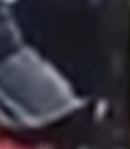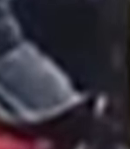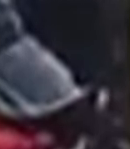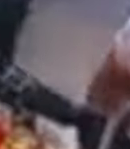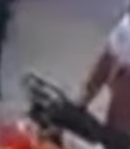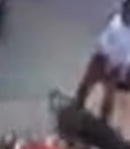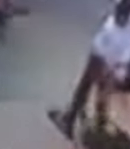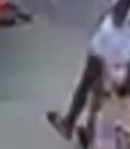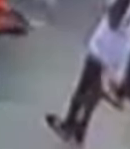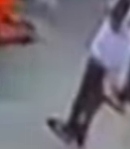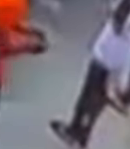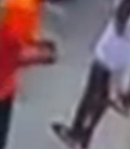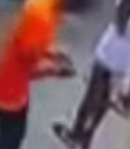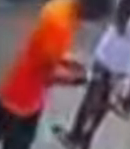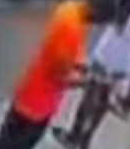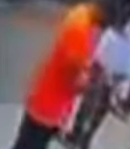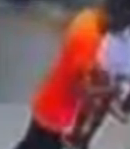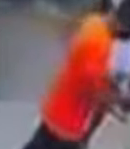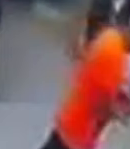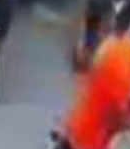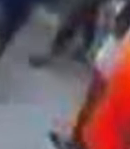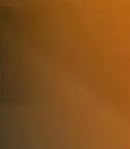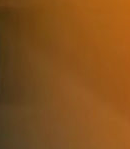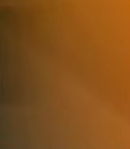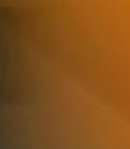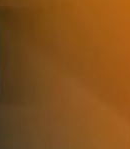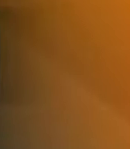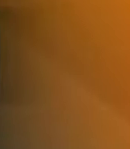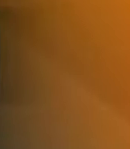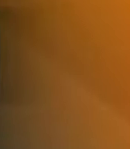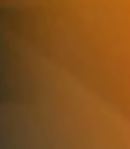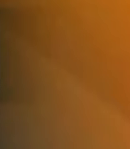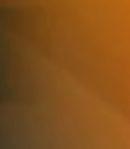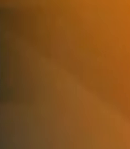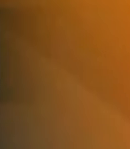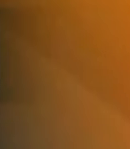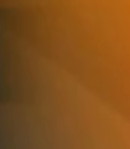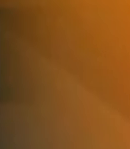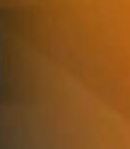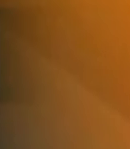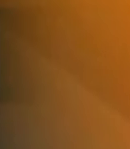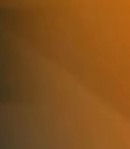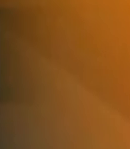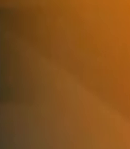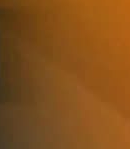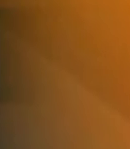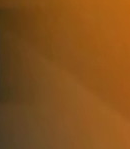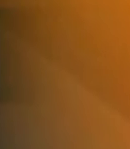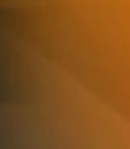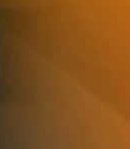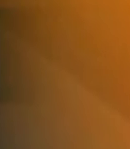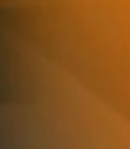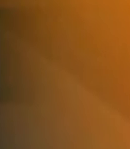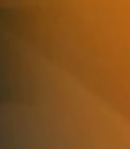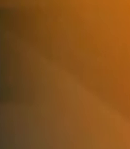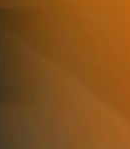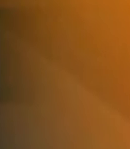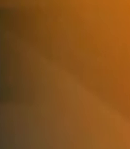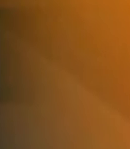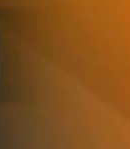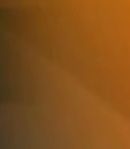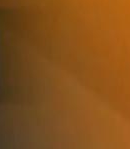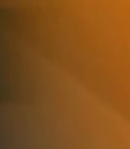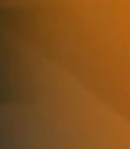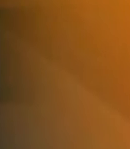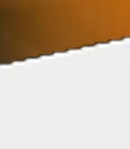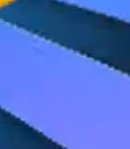Pampanga Sino nga ba ang dapat managot idedetalye yan ni Attorney buco sa legal ba to live si Attorney dito